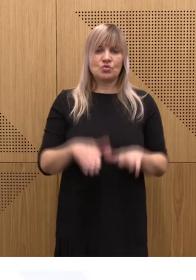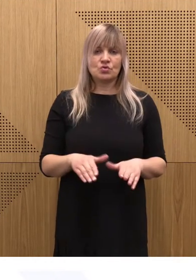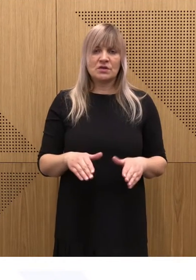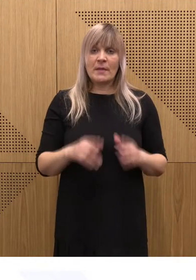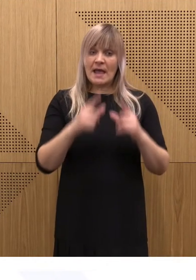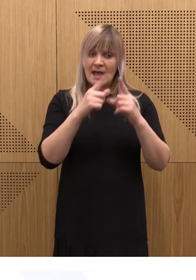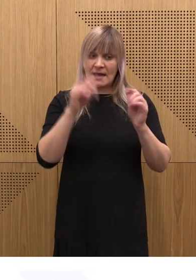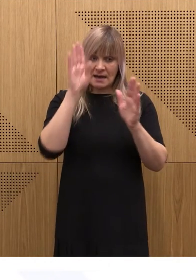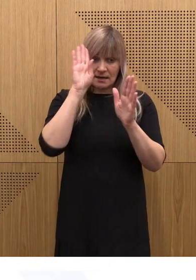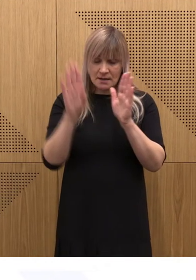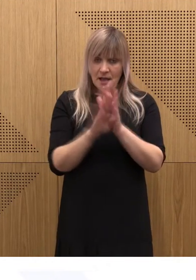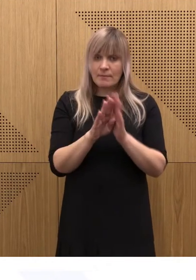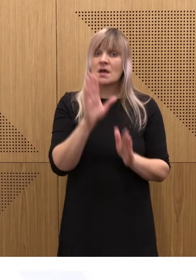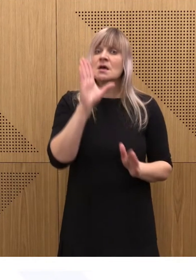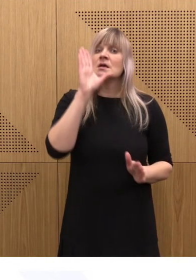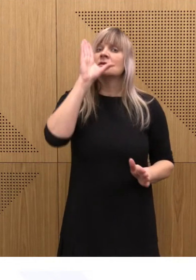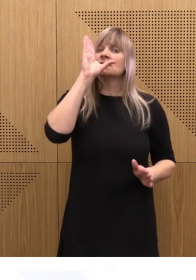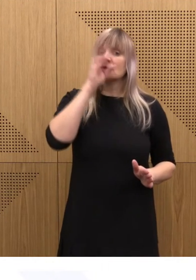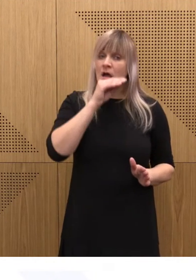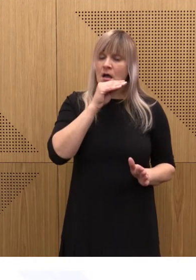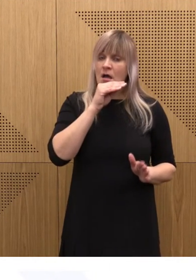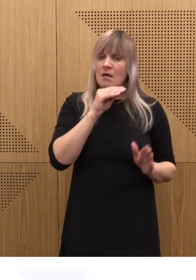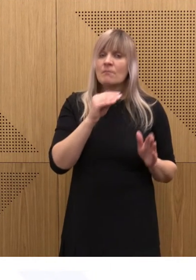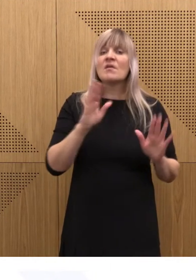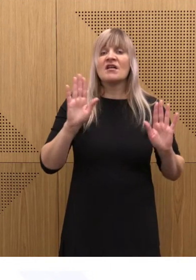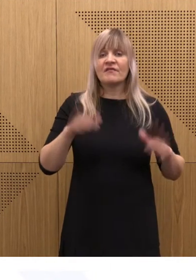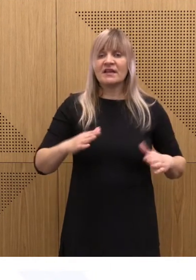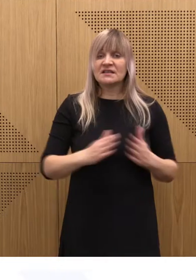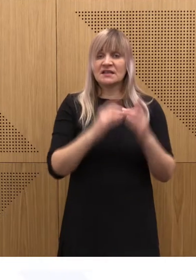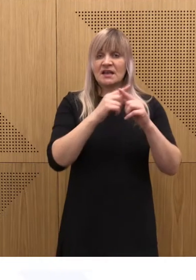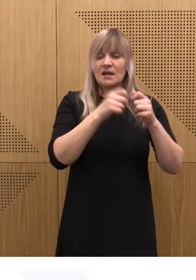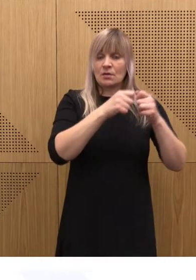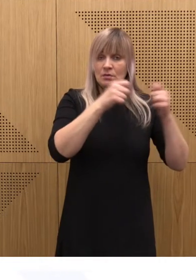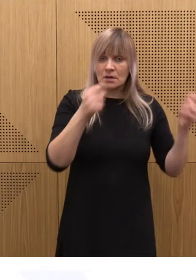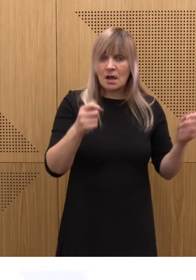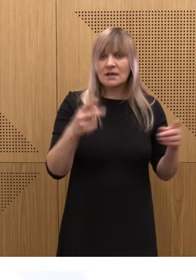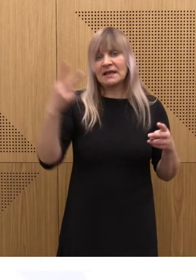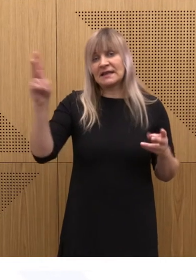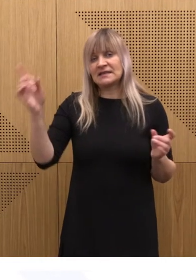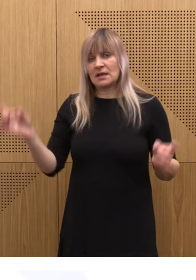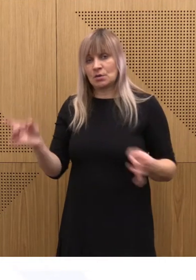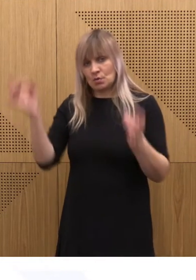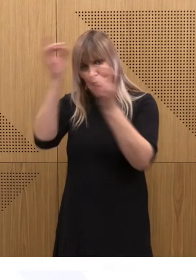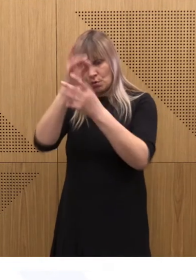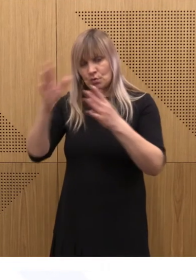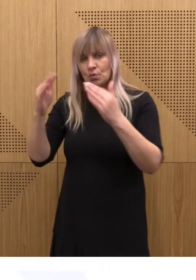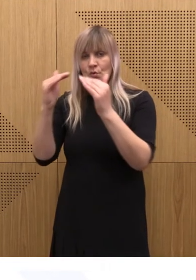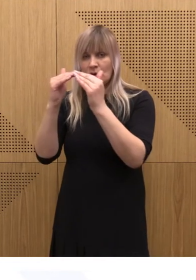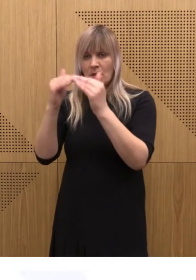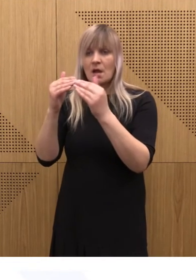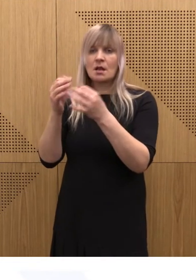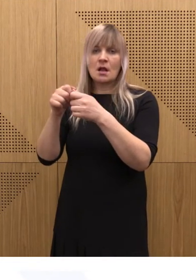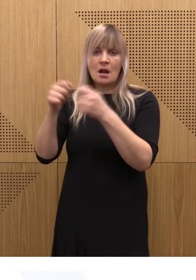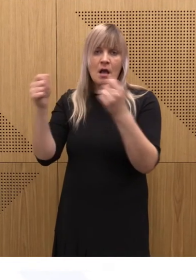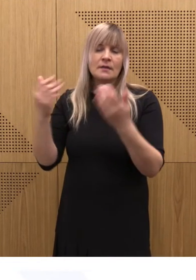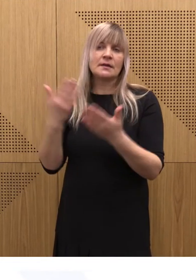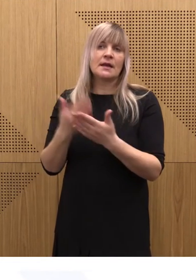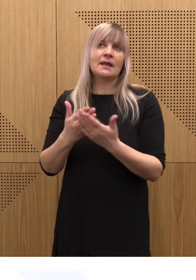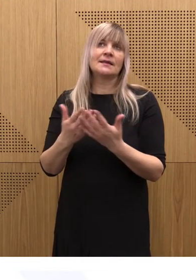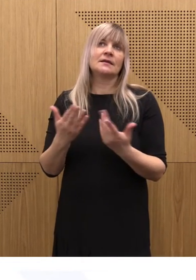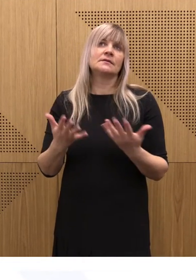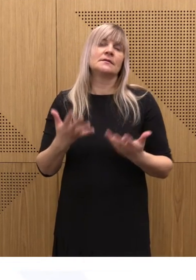kõiki reegleid täita saab, siis võiksid jääda kirikud, aga ka teised kultuuriasutused, nendeks on siis